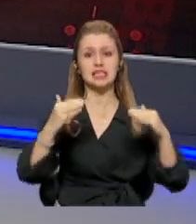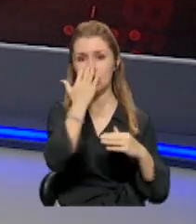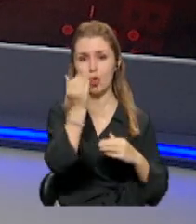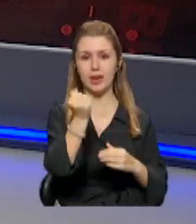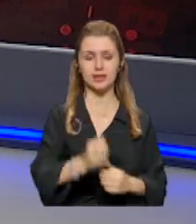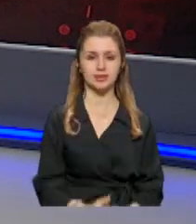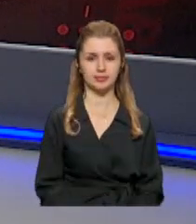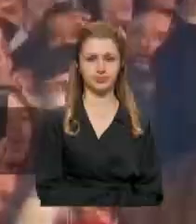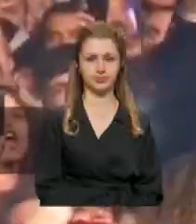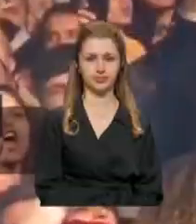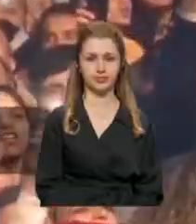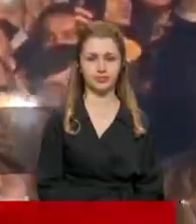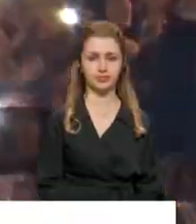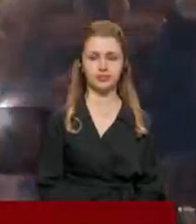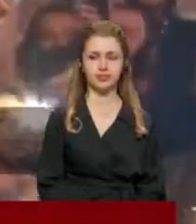nöbetindeydi.